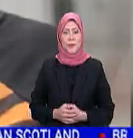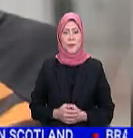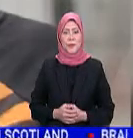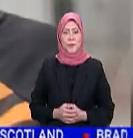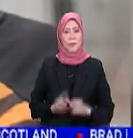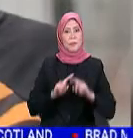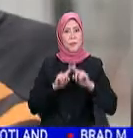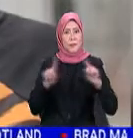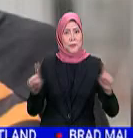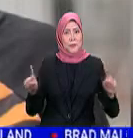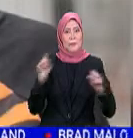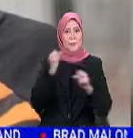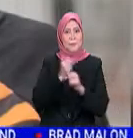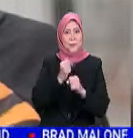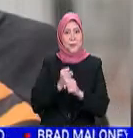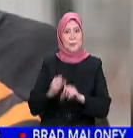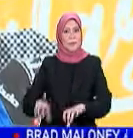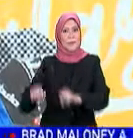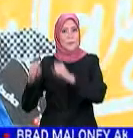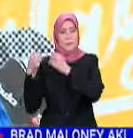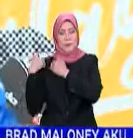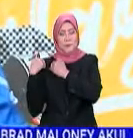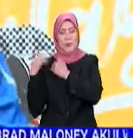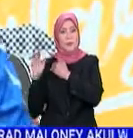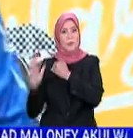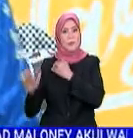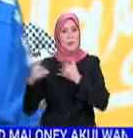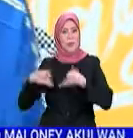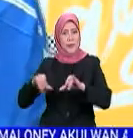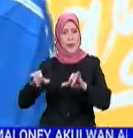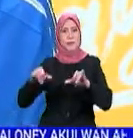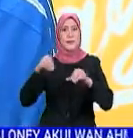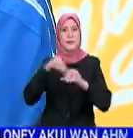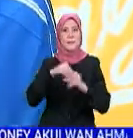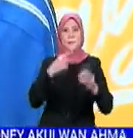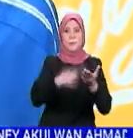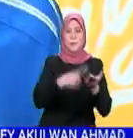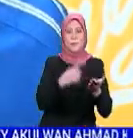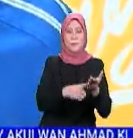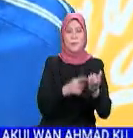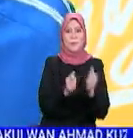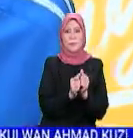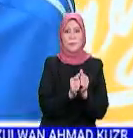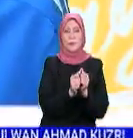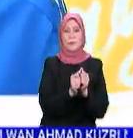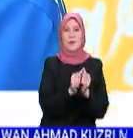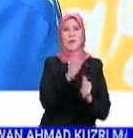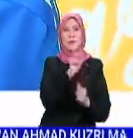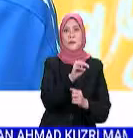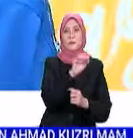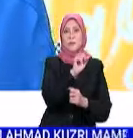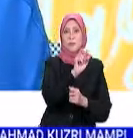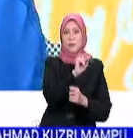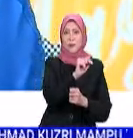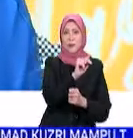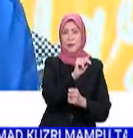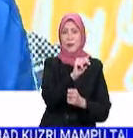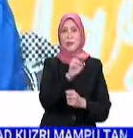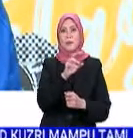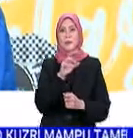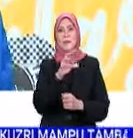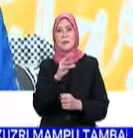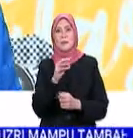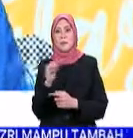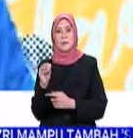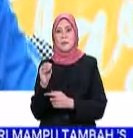Namun begitu, jawatan yang bakal diterima Jagannathan masih dalam perbincangan di antara pihak Majlis Sukan Negara